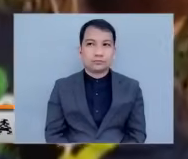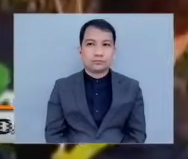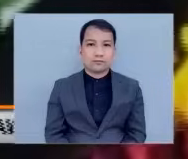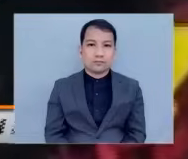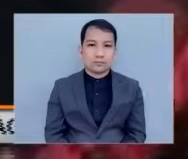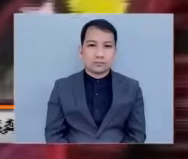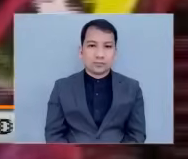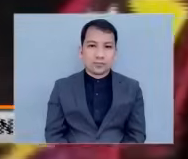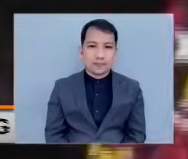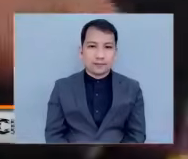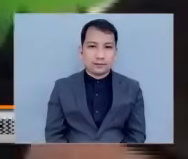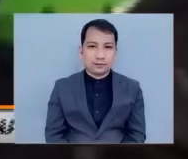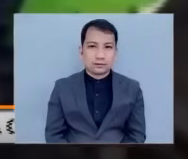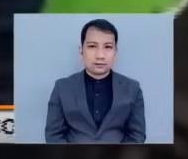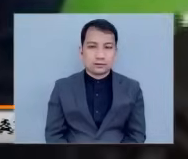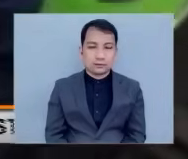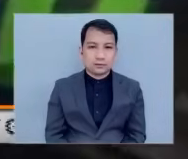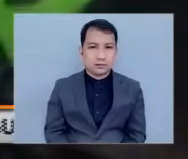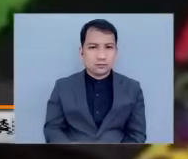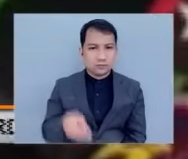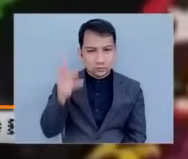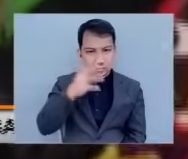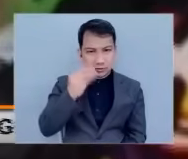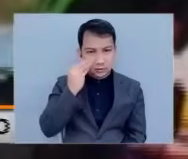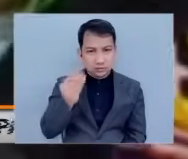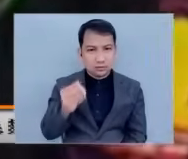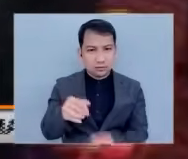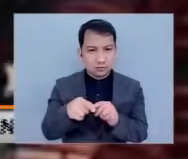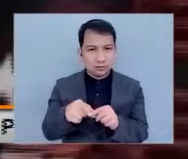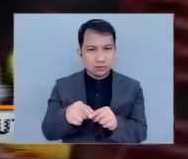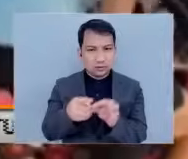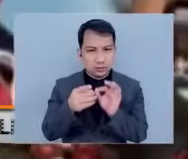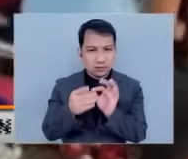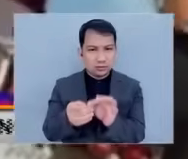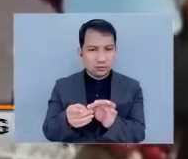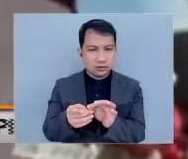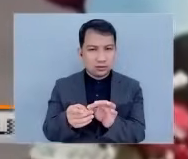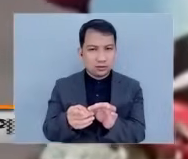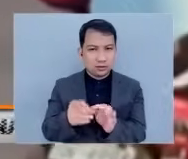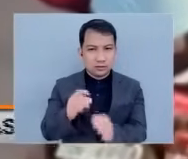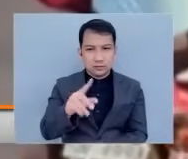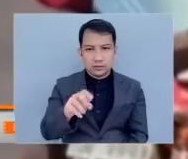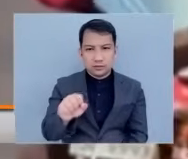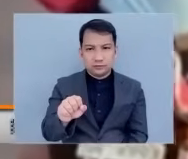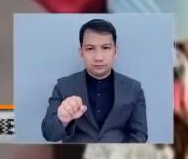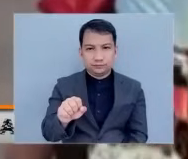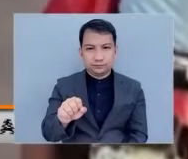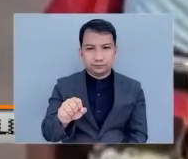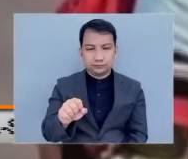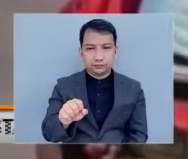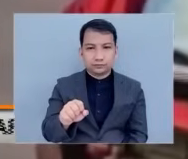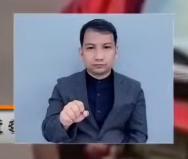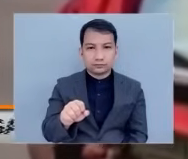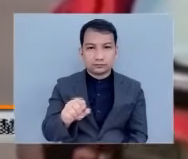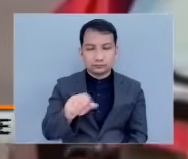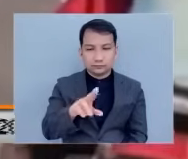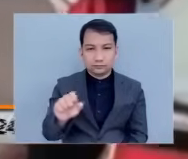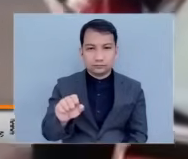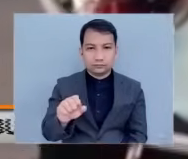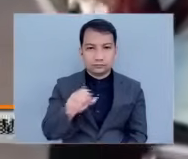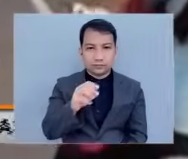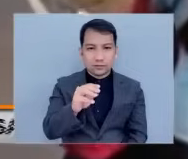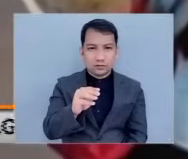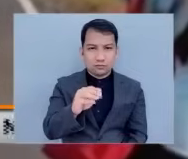Tatakbuhan niya na. Naalarma mga motorista sa bahaging ito ng Benigtikan Road, Subic Bay Freeport Zone sa Morong, Bataan